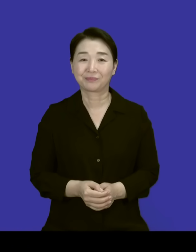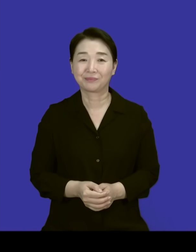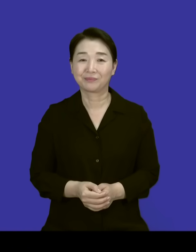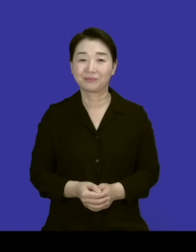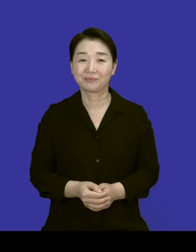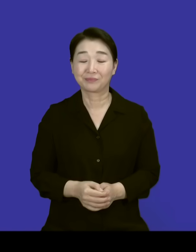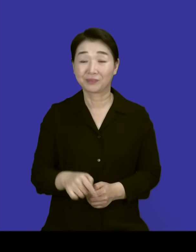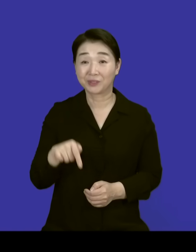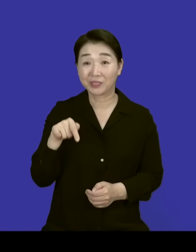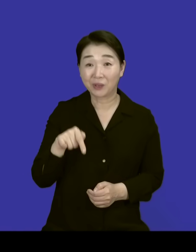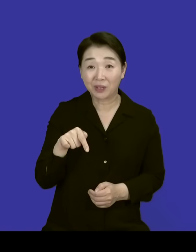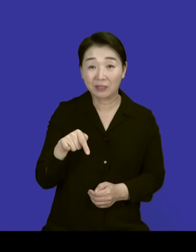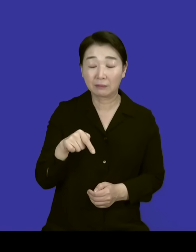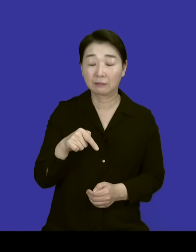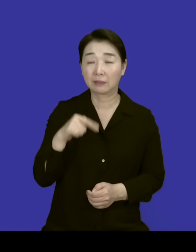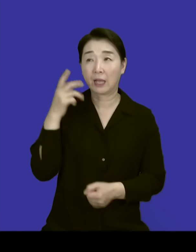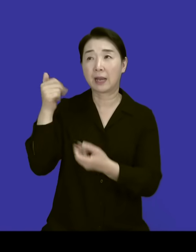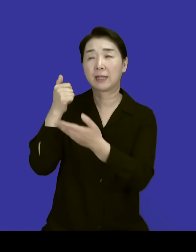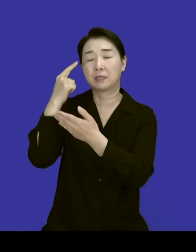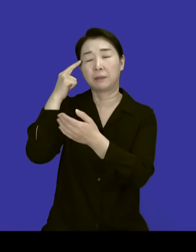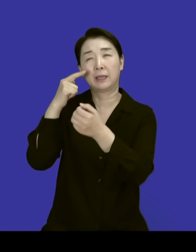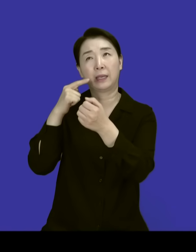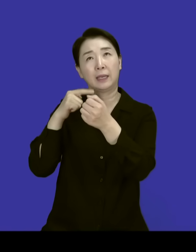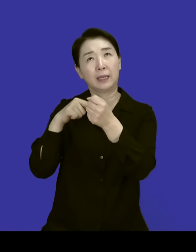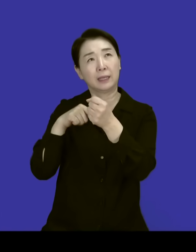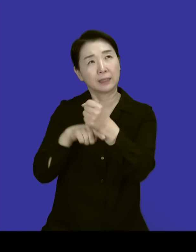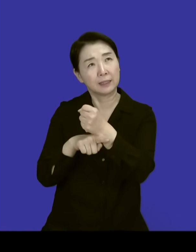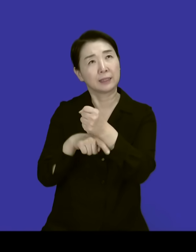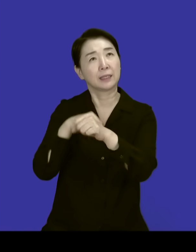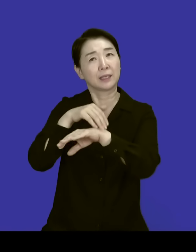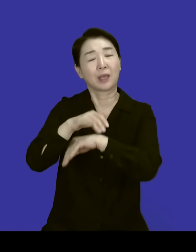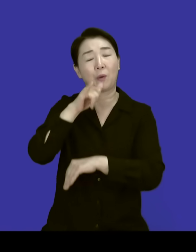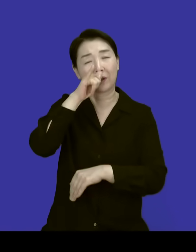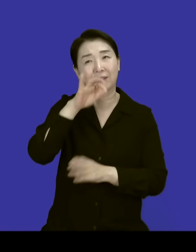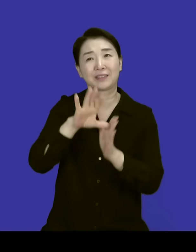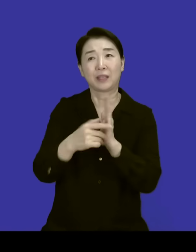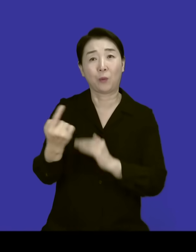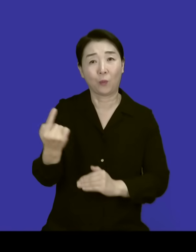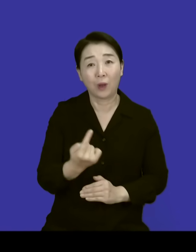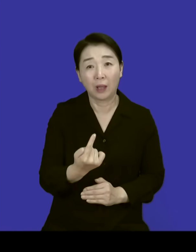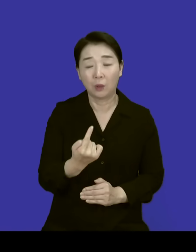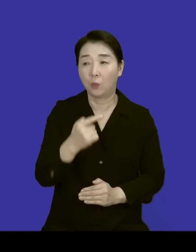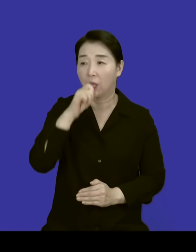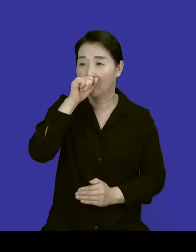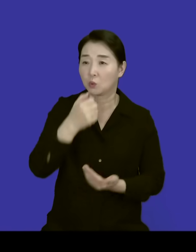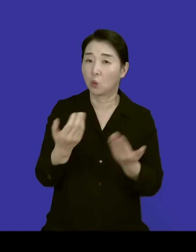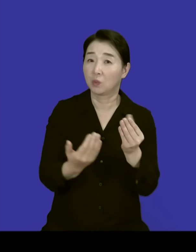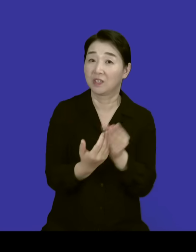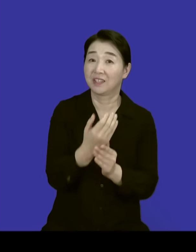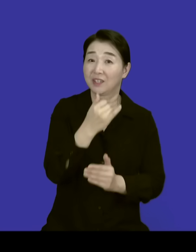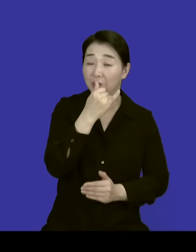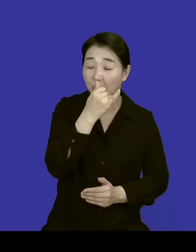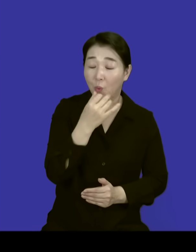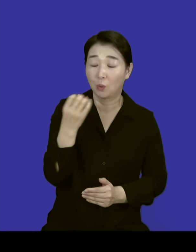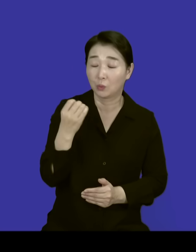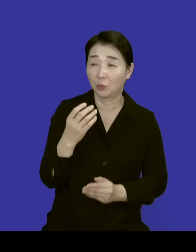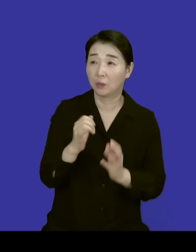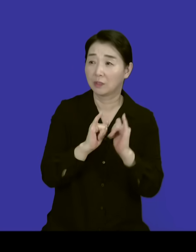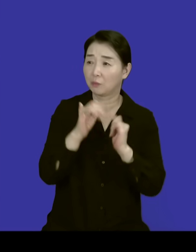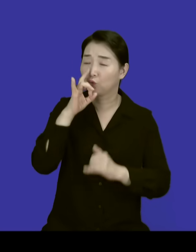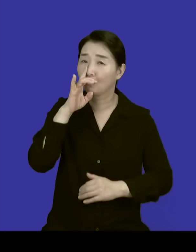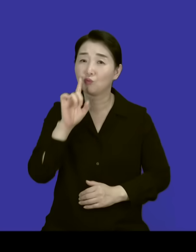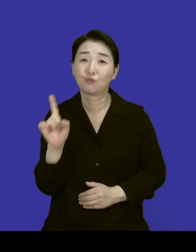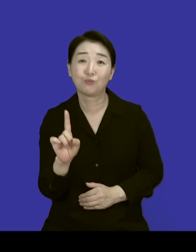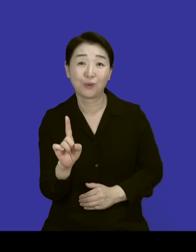다 이제 제가 뜻이 있을 때 오는 거라서 그래도 좋은 일이 좀 생기고 좀 사람들이 궁금해하는 부분도 있고 대중분들이